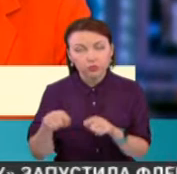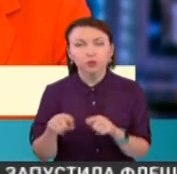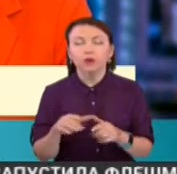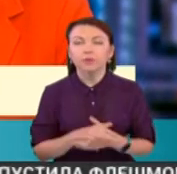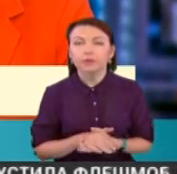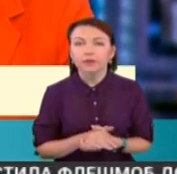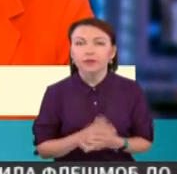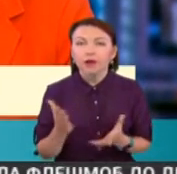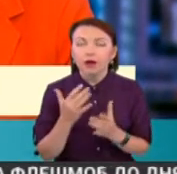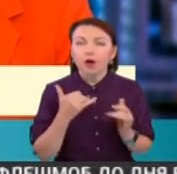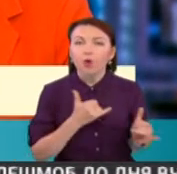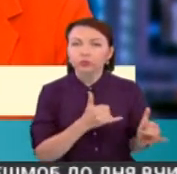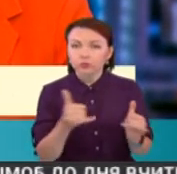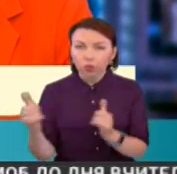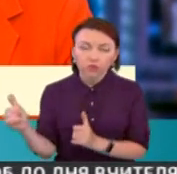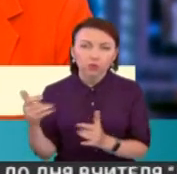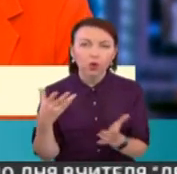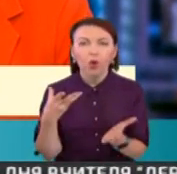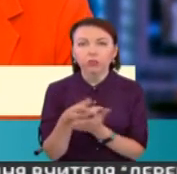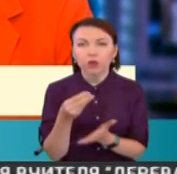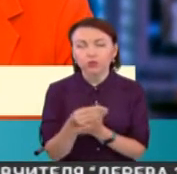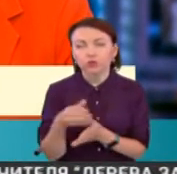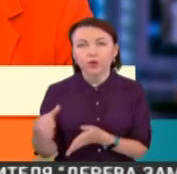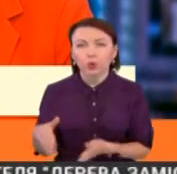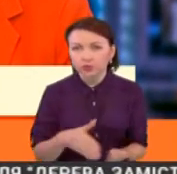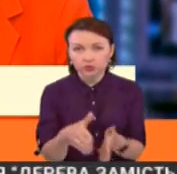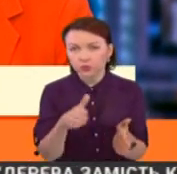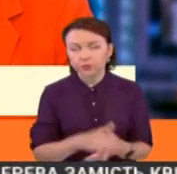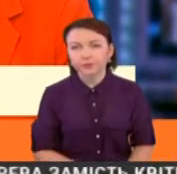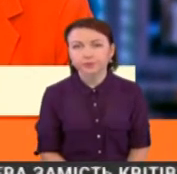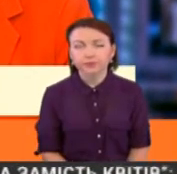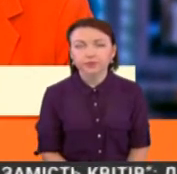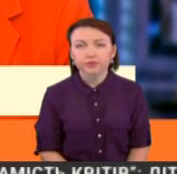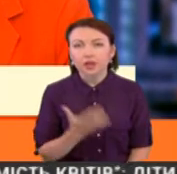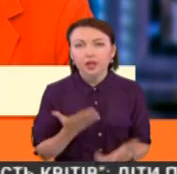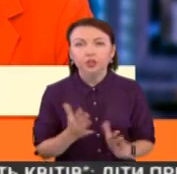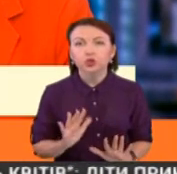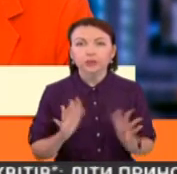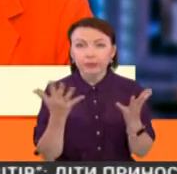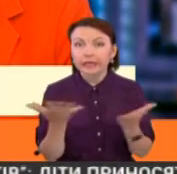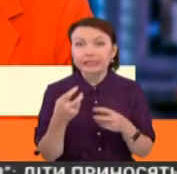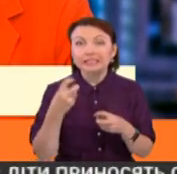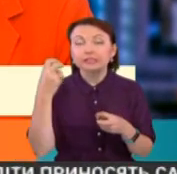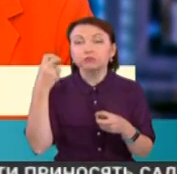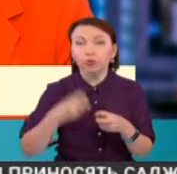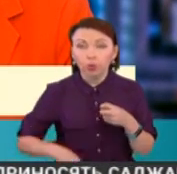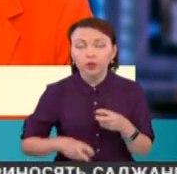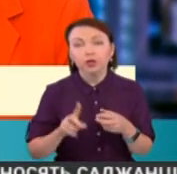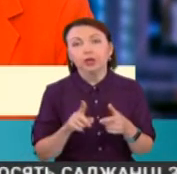яка обслуговує оплату проїзду. Тому, якщо трапляються якісь збої чи